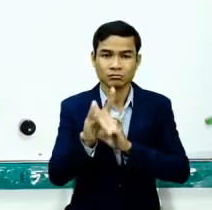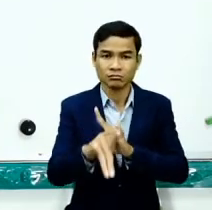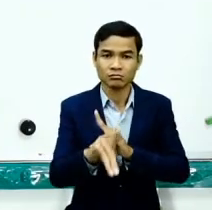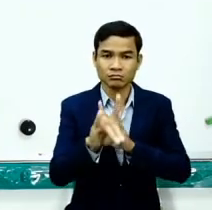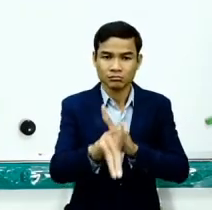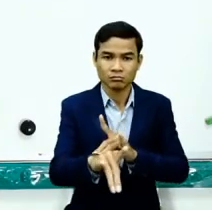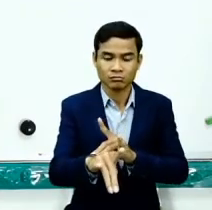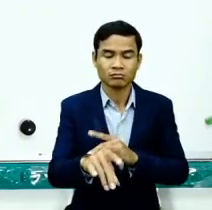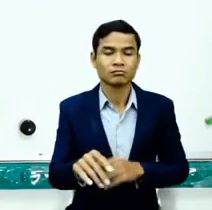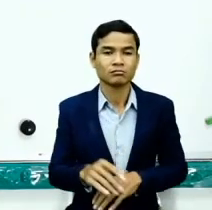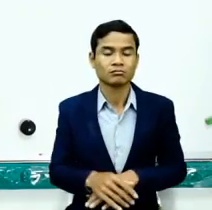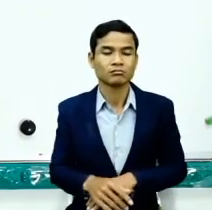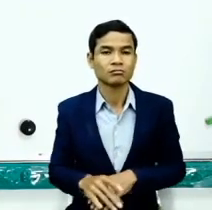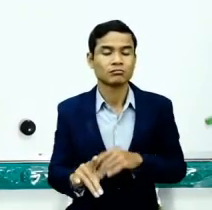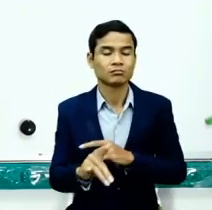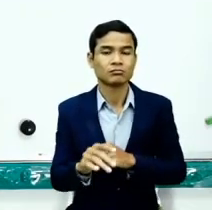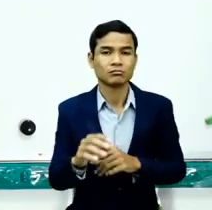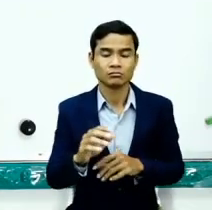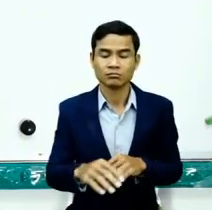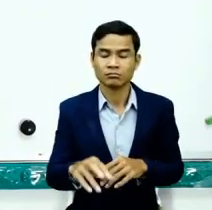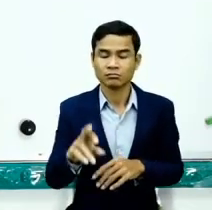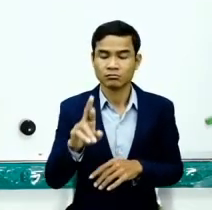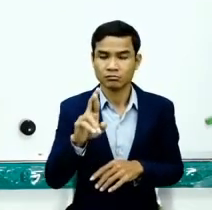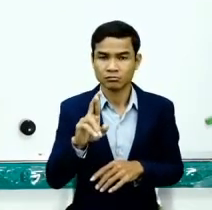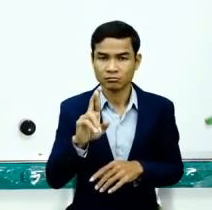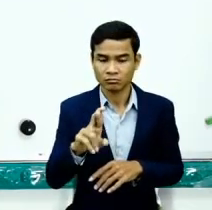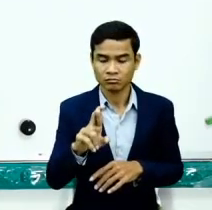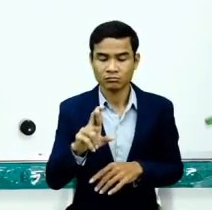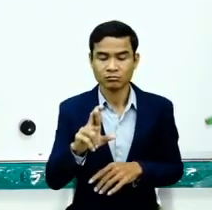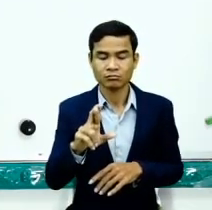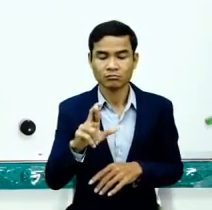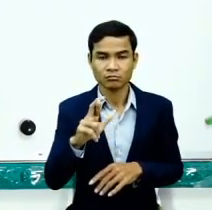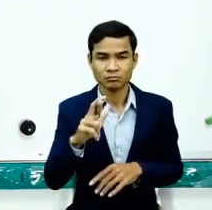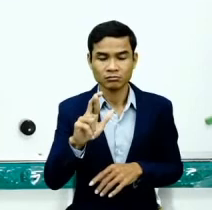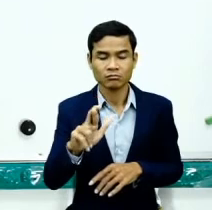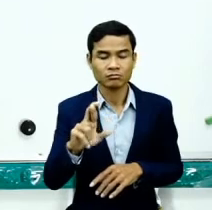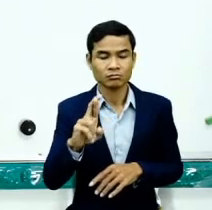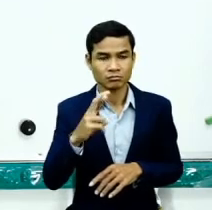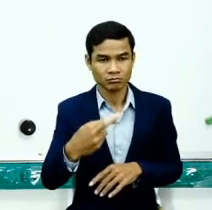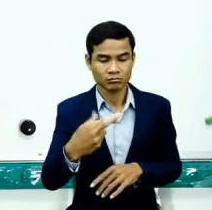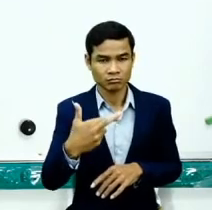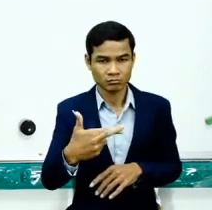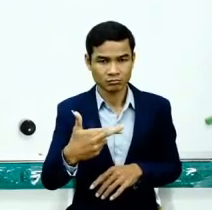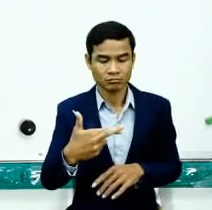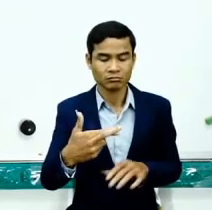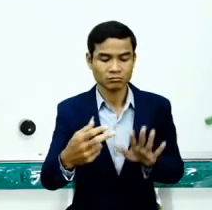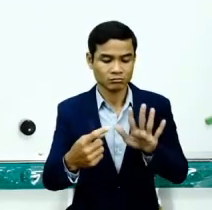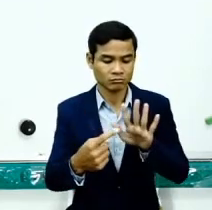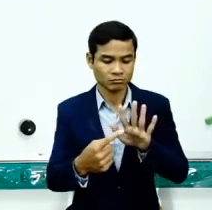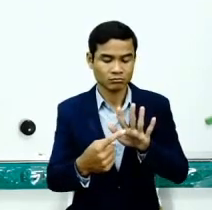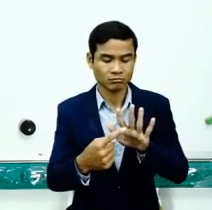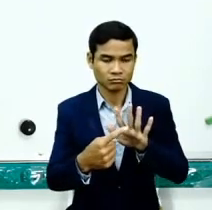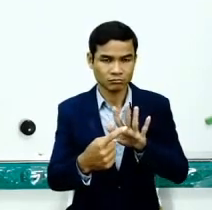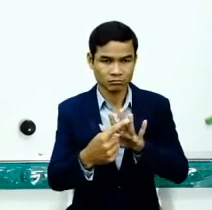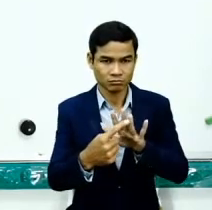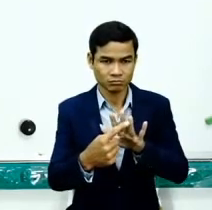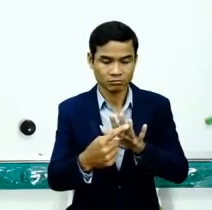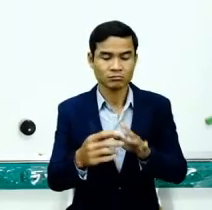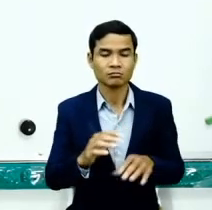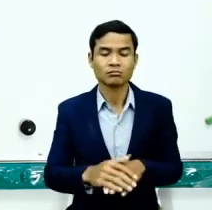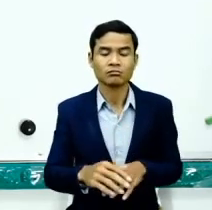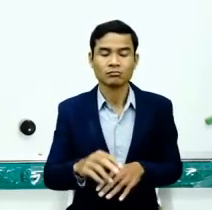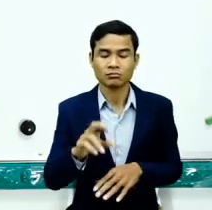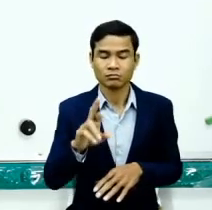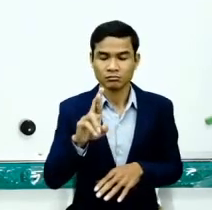miền chà ố đó chừng thỏ mà đồng tư con ná ốt miền ạ